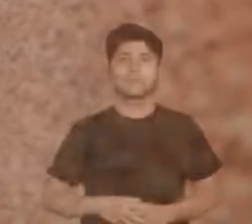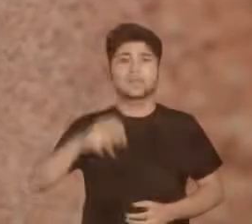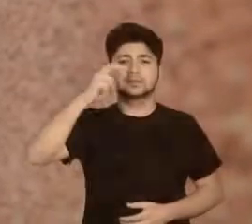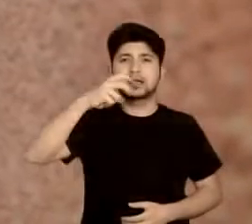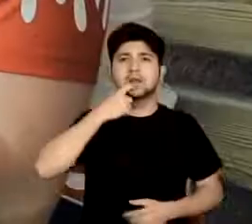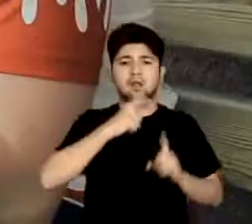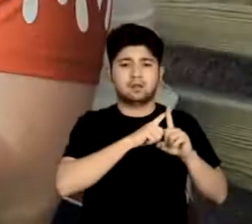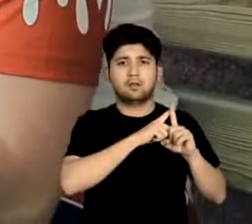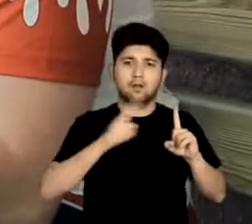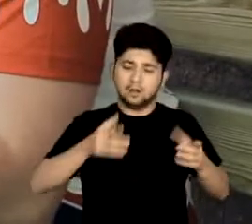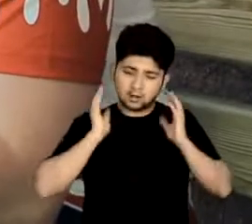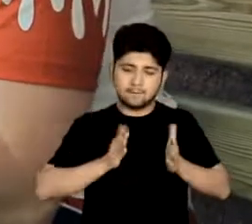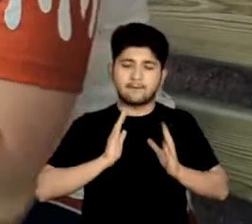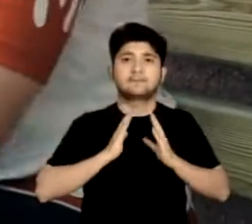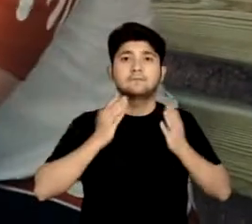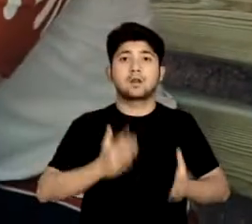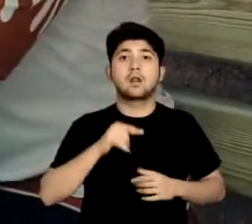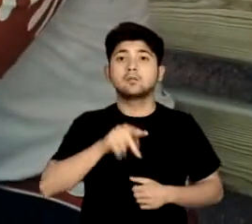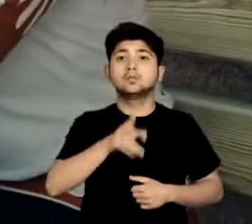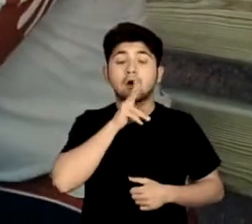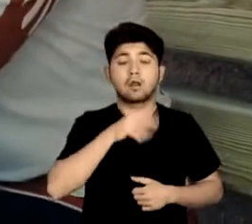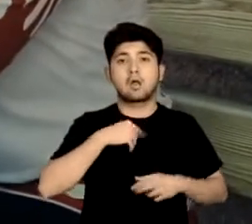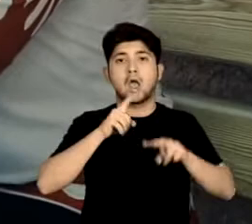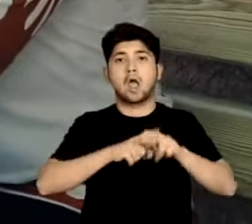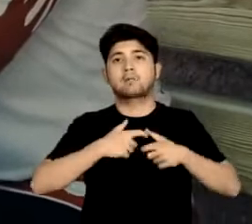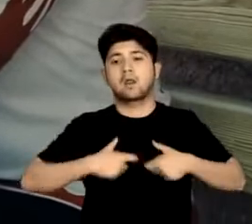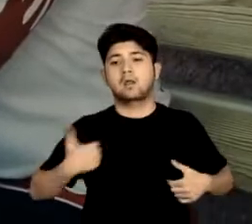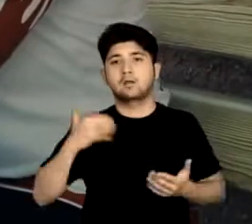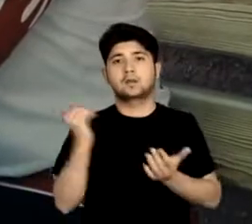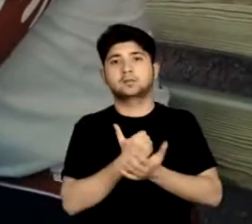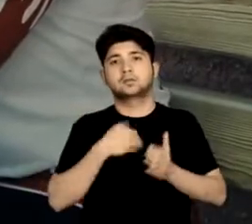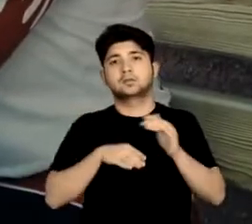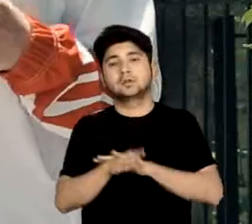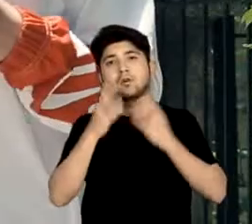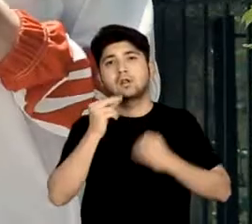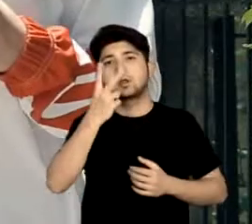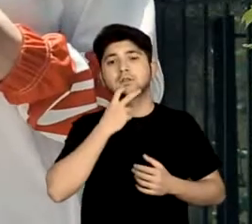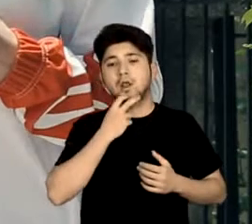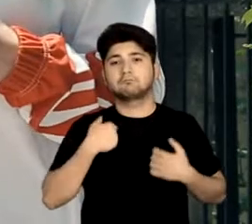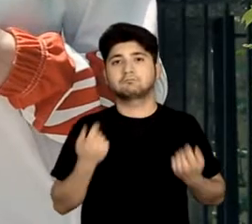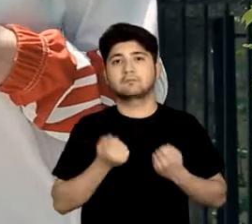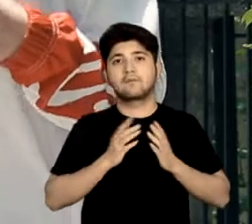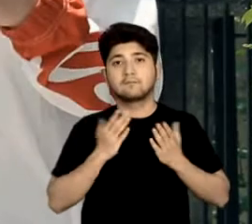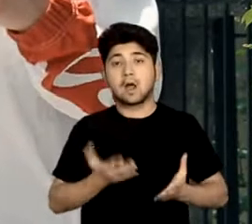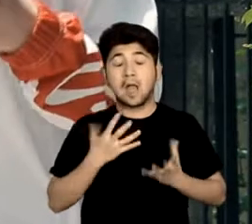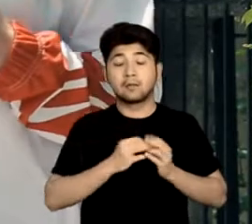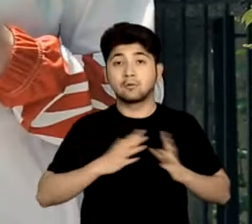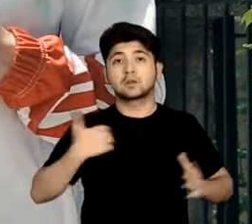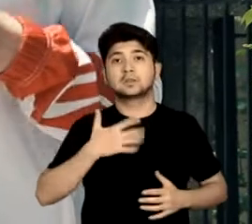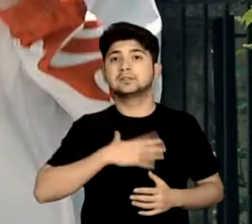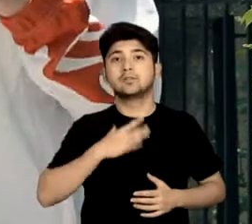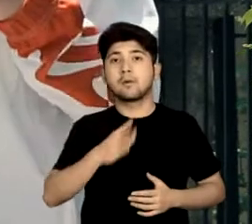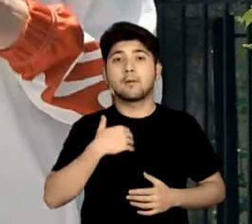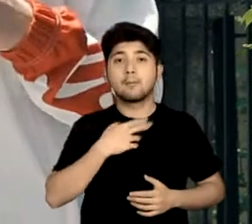Sekiz yıl boyunca hani hep bu devam etti. Sonunda A milli takıma seçilmiştim. İki yıldır orada görev yapıyorum. En büyük isteğim